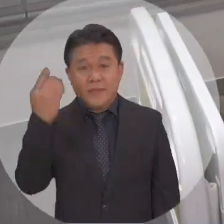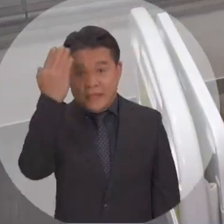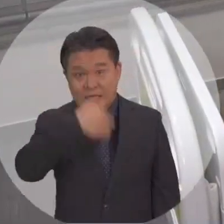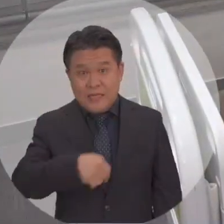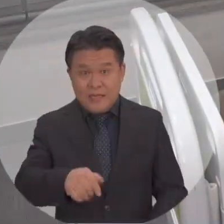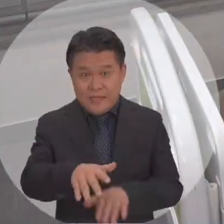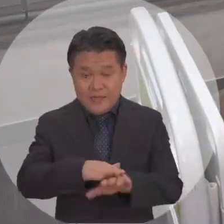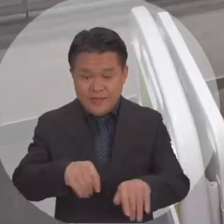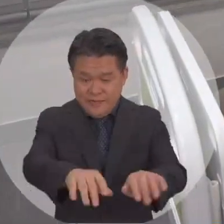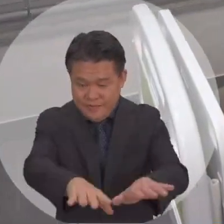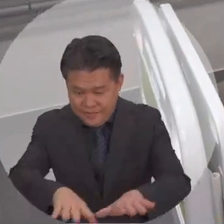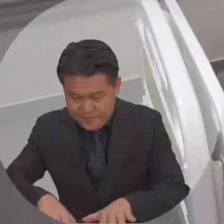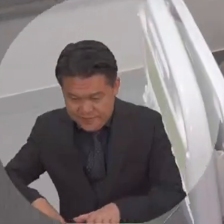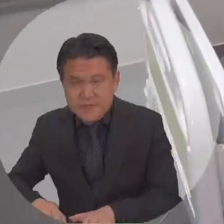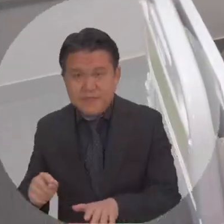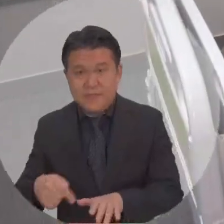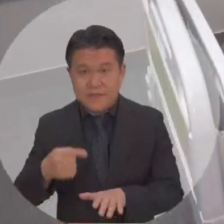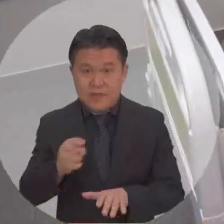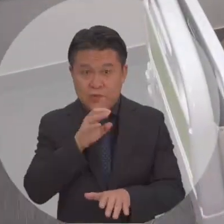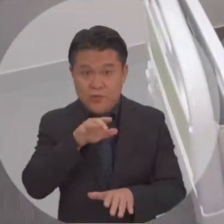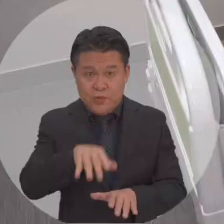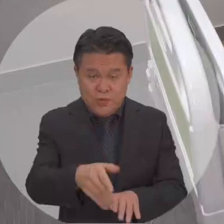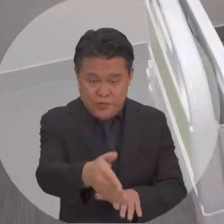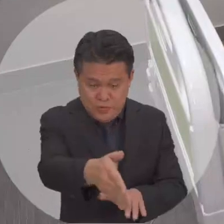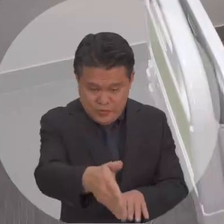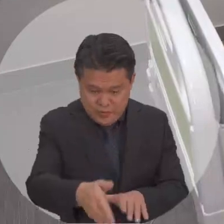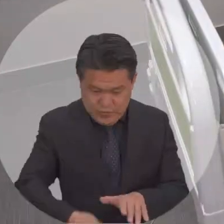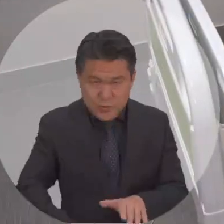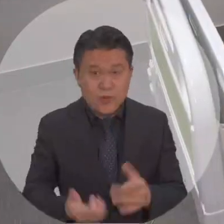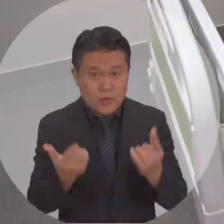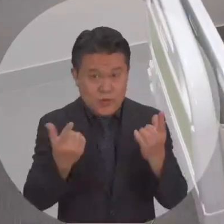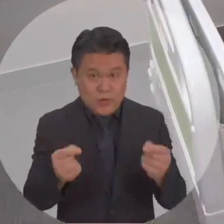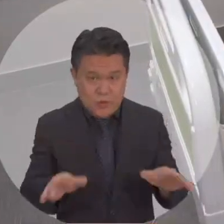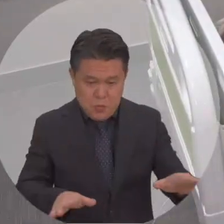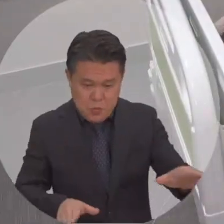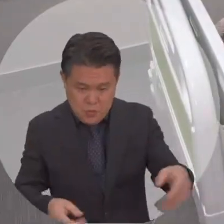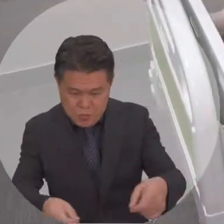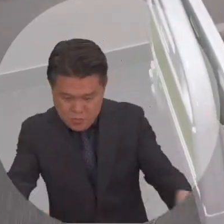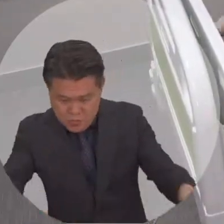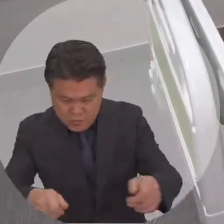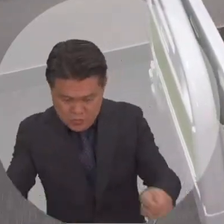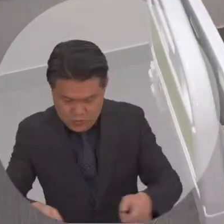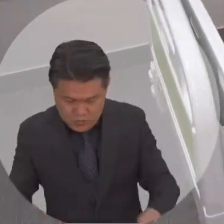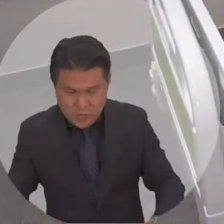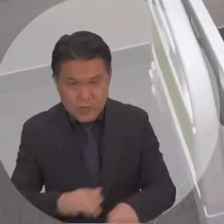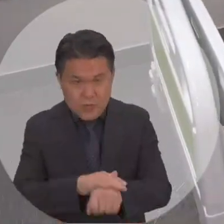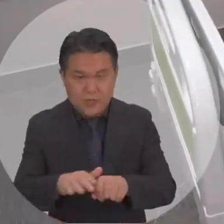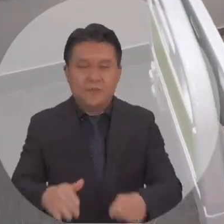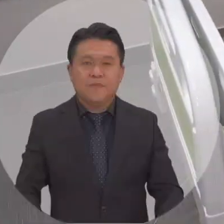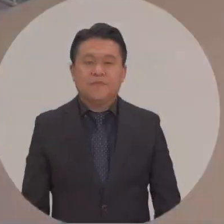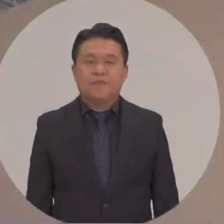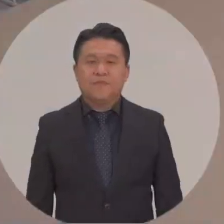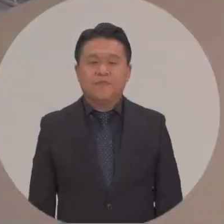깨끗한 시트를 깔고 시트의 가운데 선이 침대 중앙에 오도록 시트를 펼칩니다.